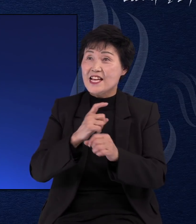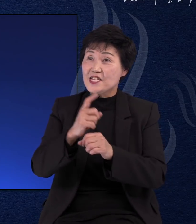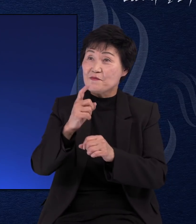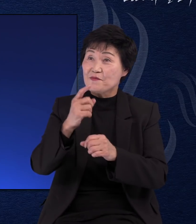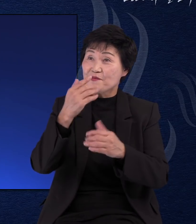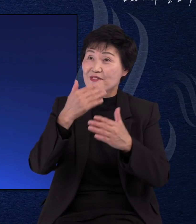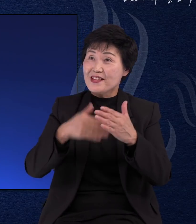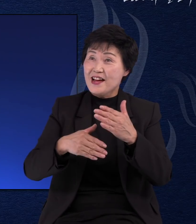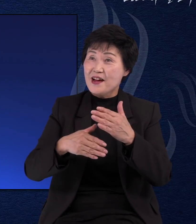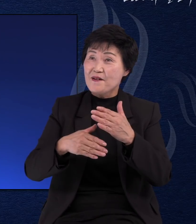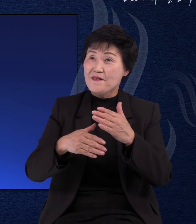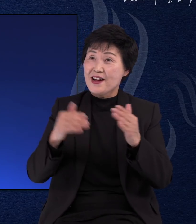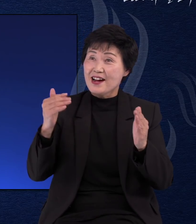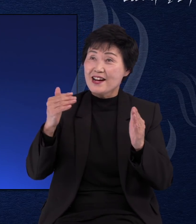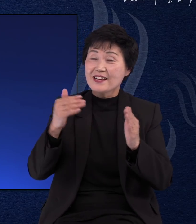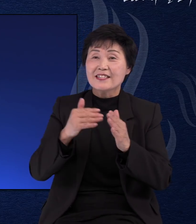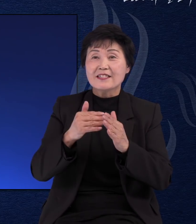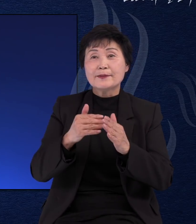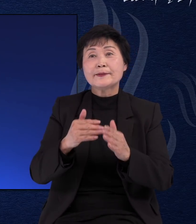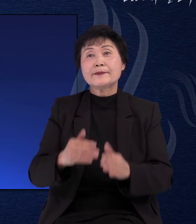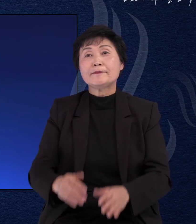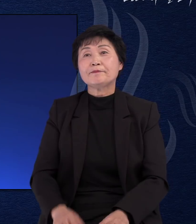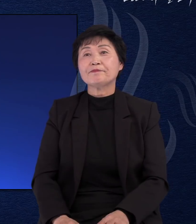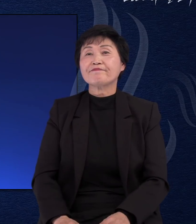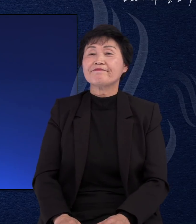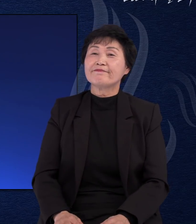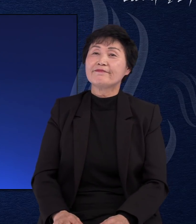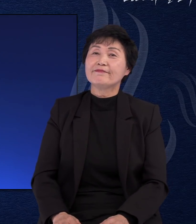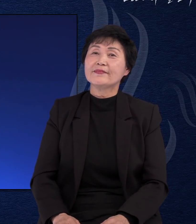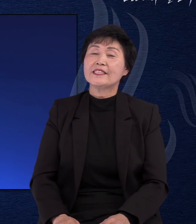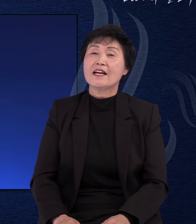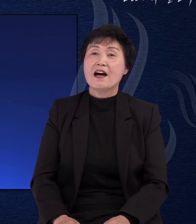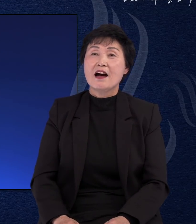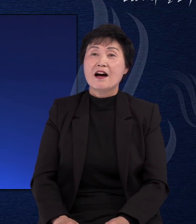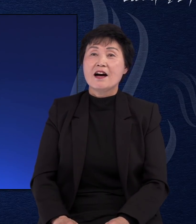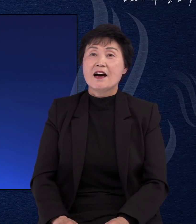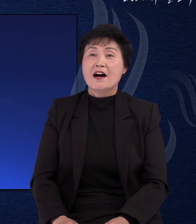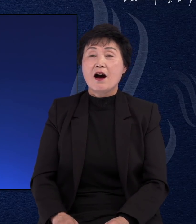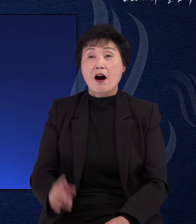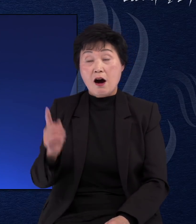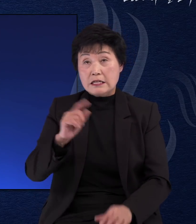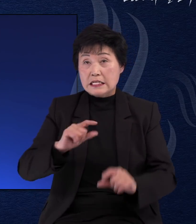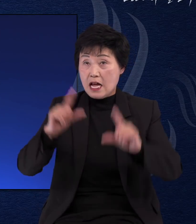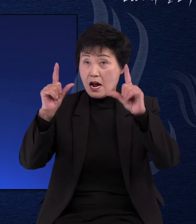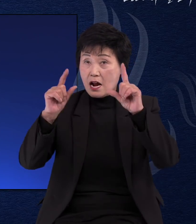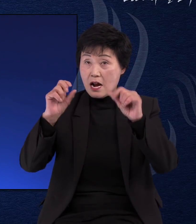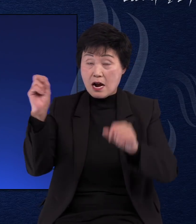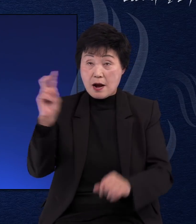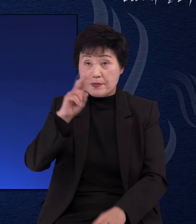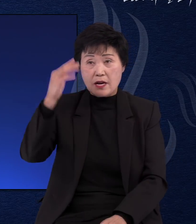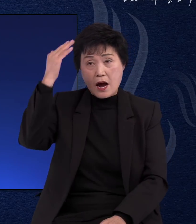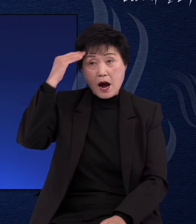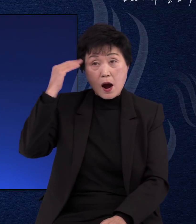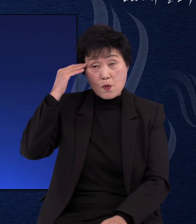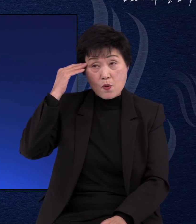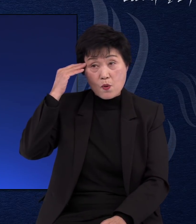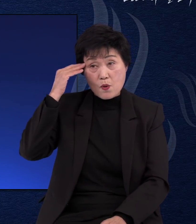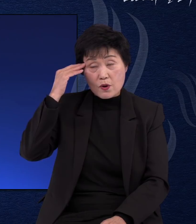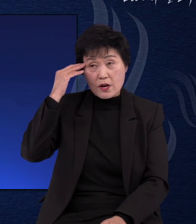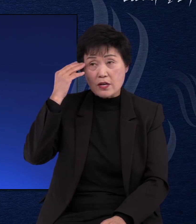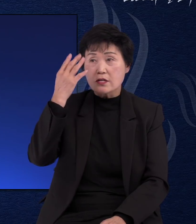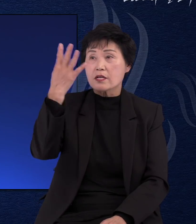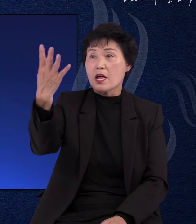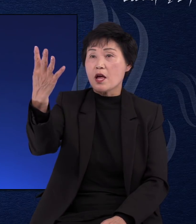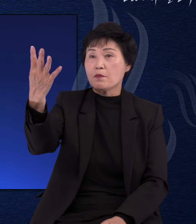됩니다. 정점에 서게 되었는데, 어느 날 갑자기 한국에서 네 분이 저를